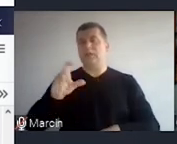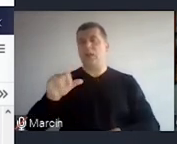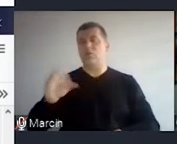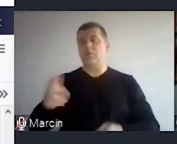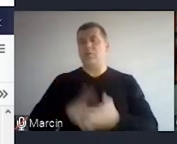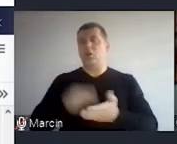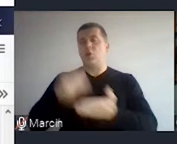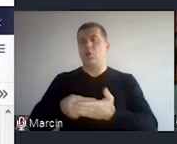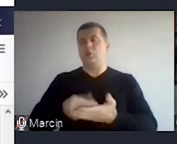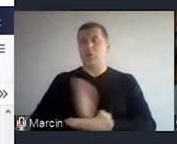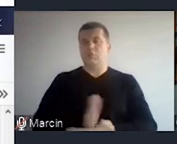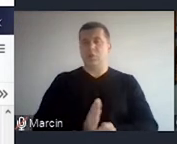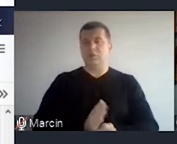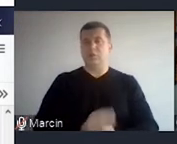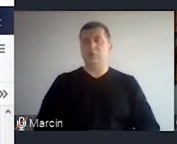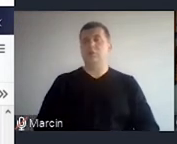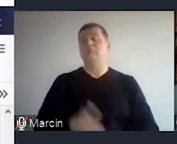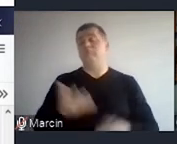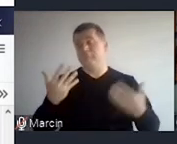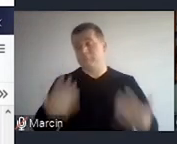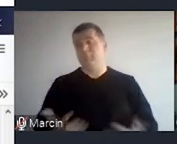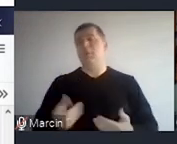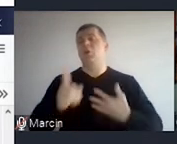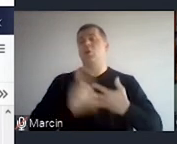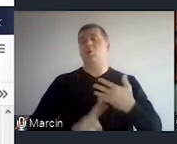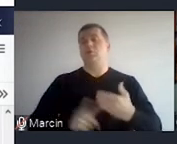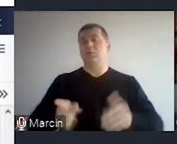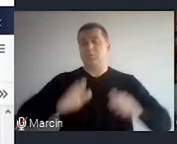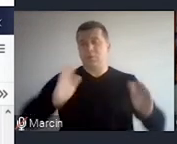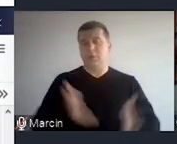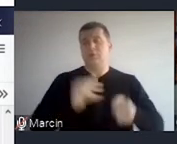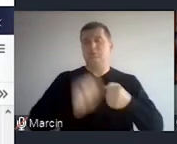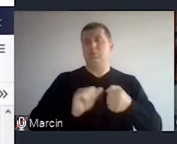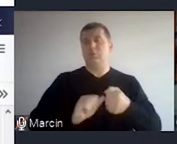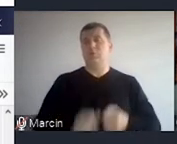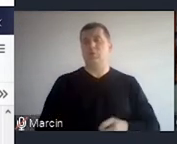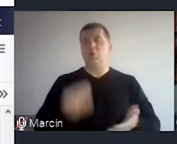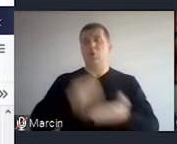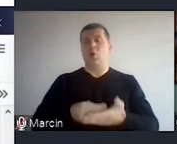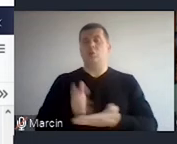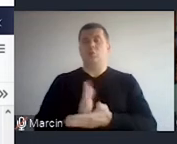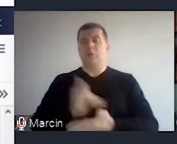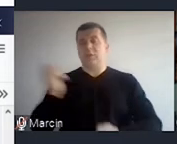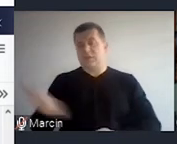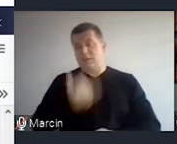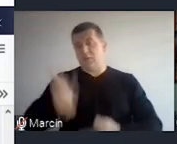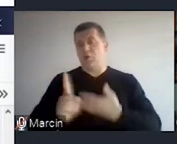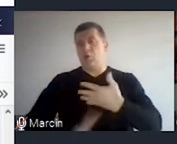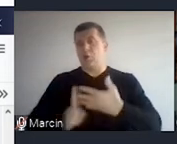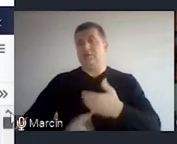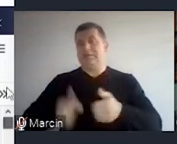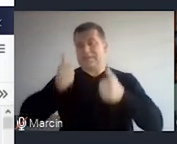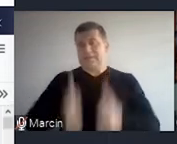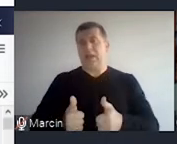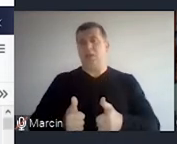na koszty pośrednie, no to po prostu rozliczamy je w mniejszym stopniu. Koszty pośrednie zawsze rozliczane są